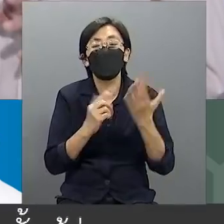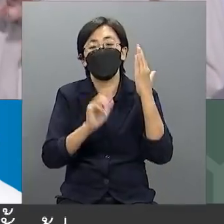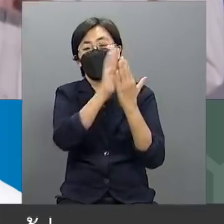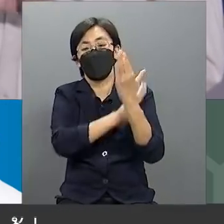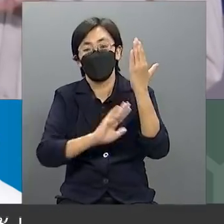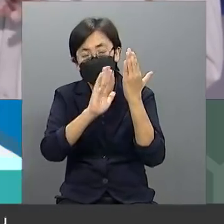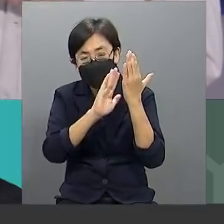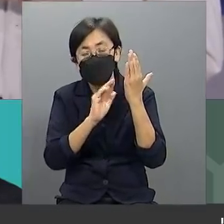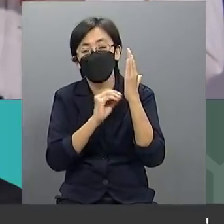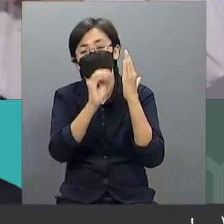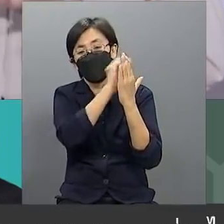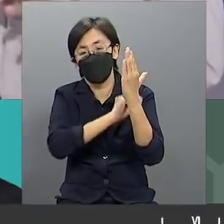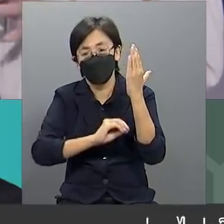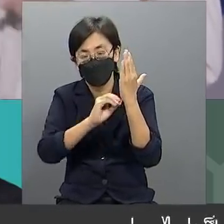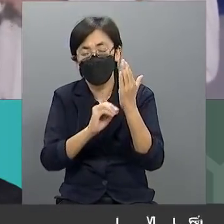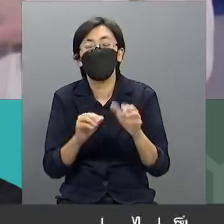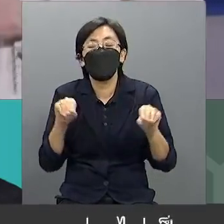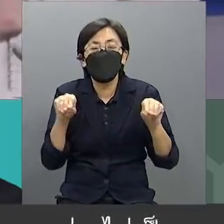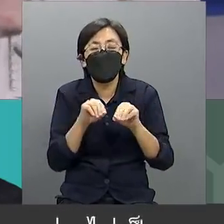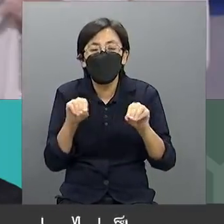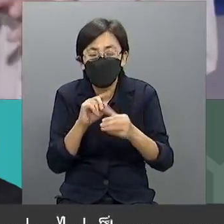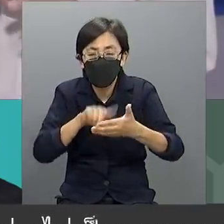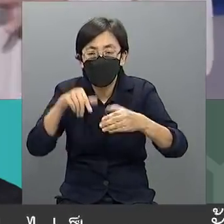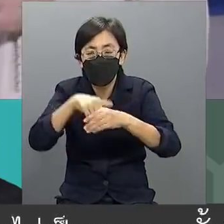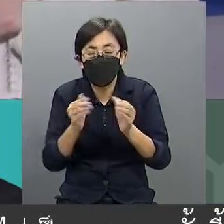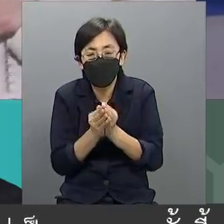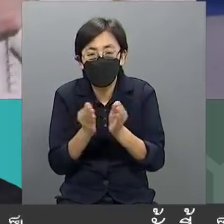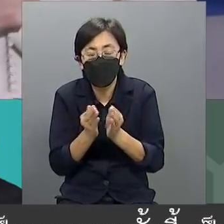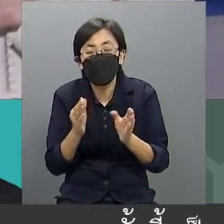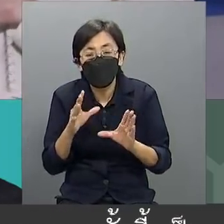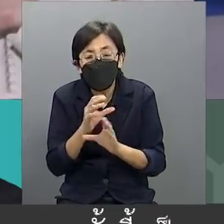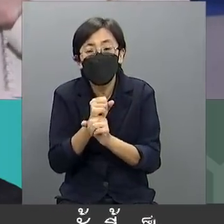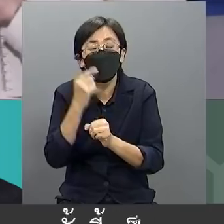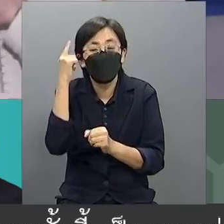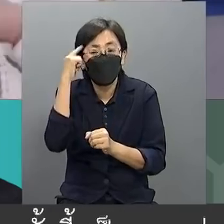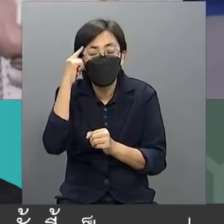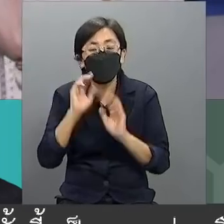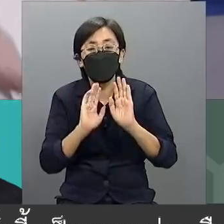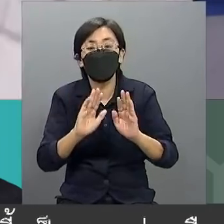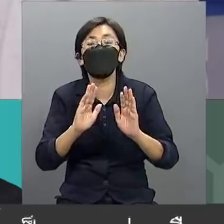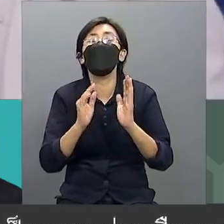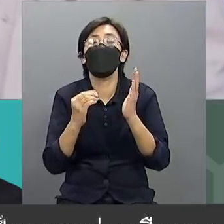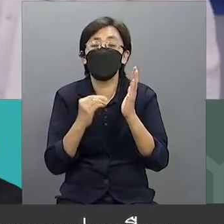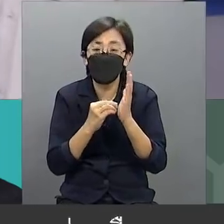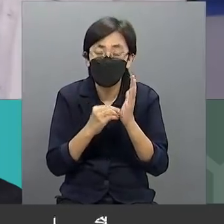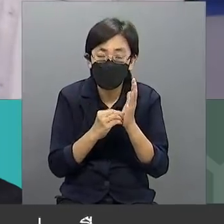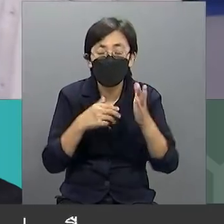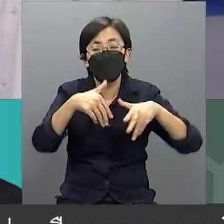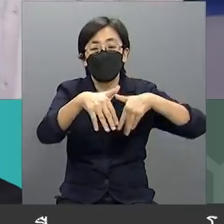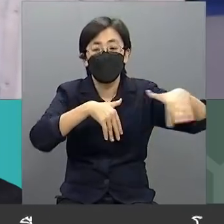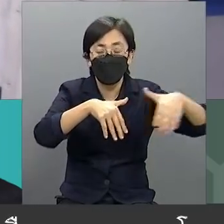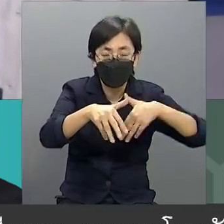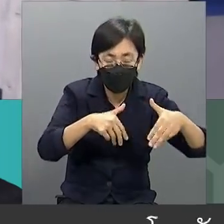กี่ชั่วโมงผลคะแนนก็น่าจะออกมาทำให้เราได้เห็นแล้วนะอยากจะฝากอะไรถึงคนกรุงหรือว่าถึงผู้สมัครคนอื่นที่บอกว่าอะไรดีสูสีกับเรามาไหมคะก็